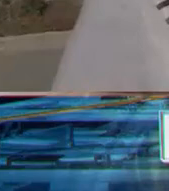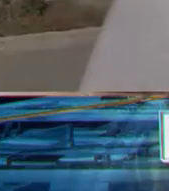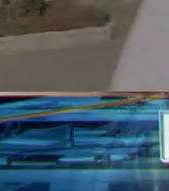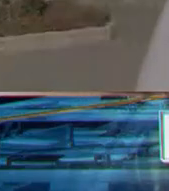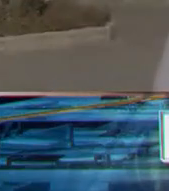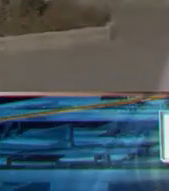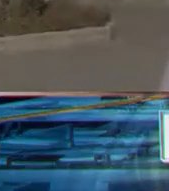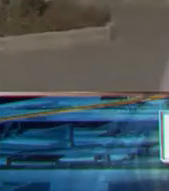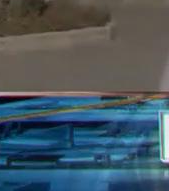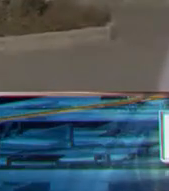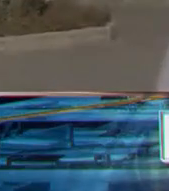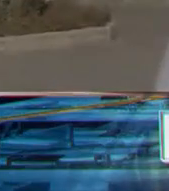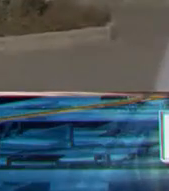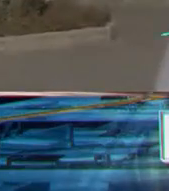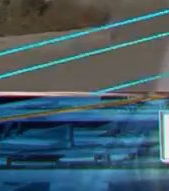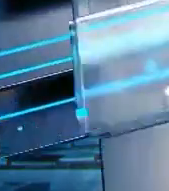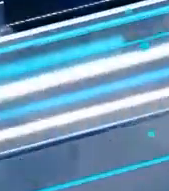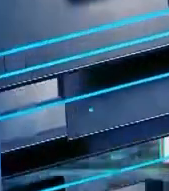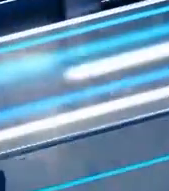және сорғыларды өзіміз ауыстырамыз.